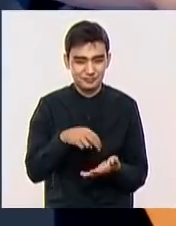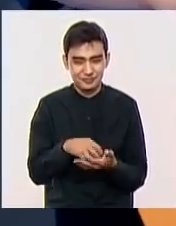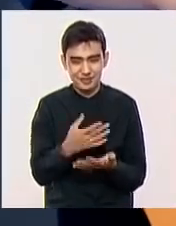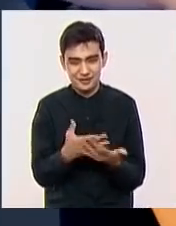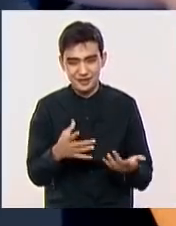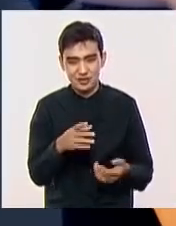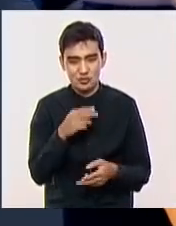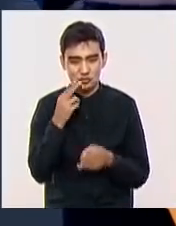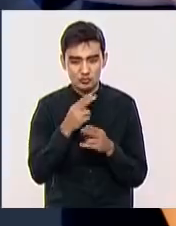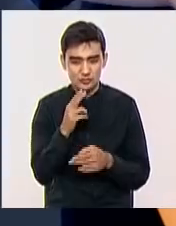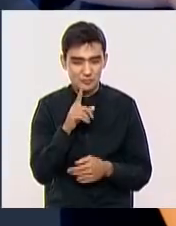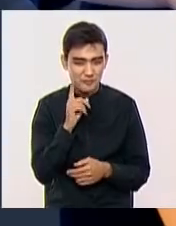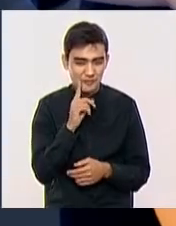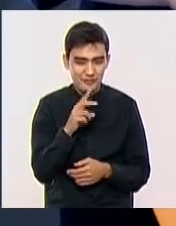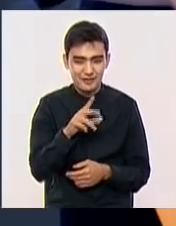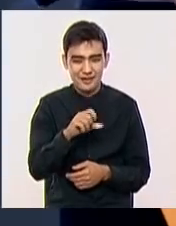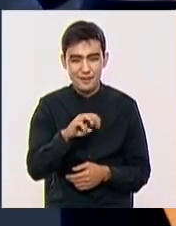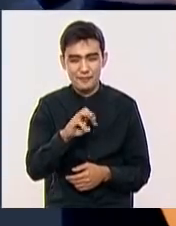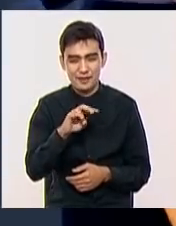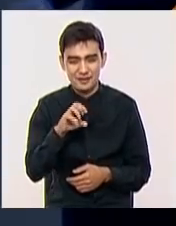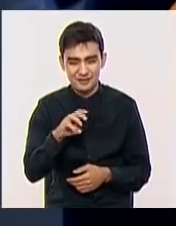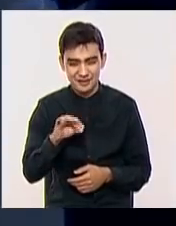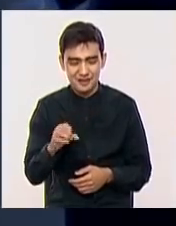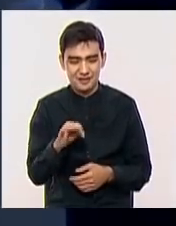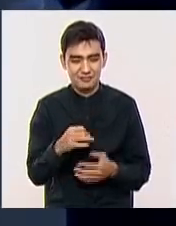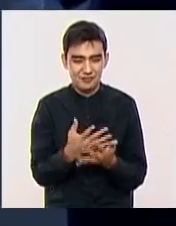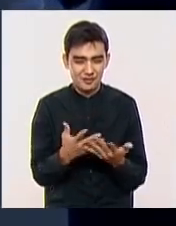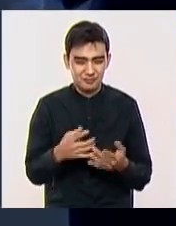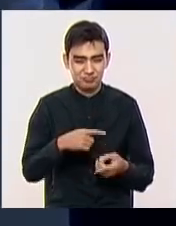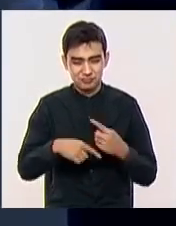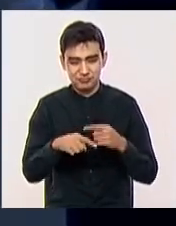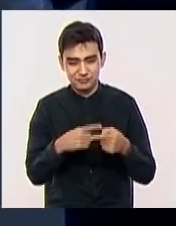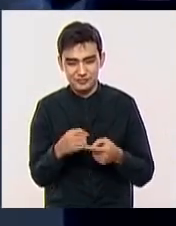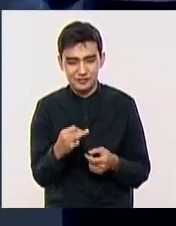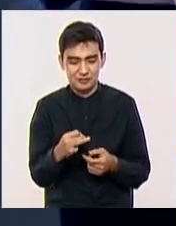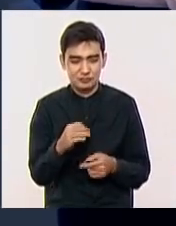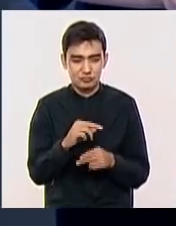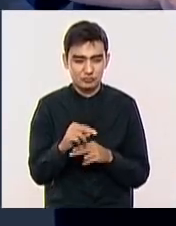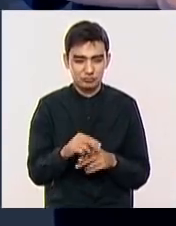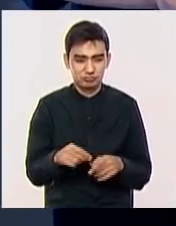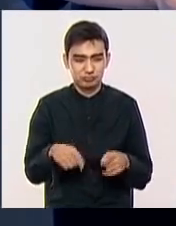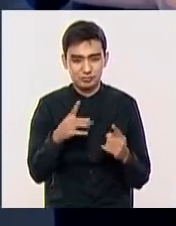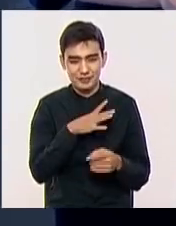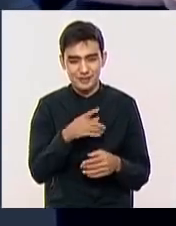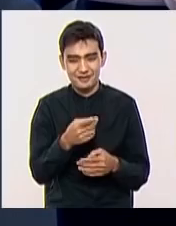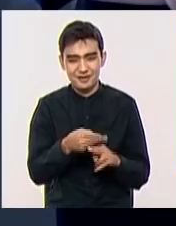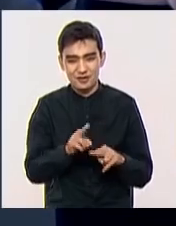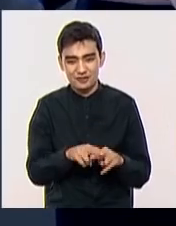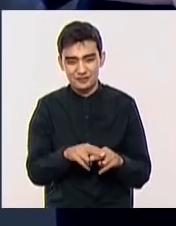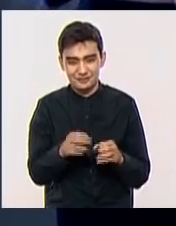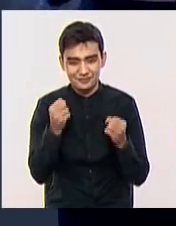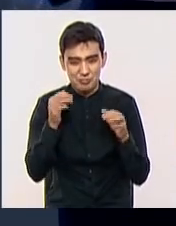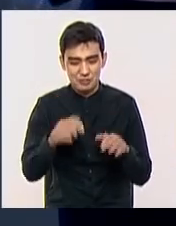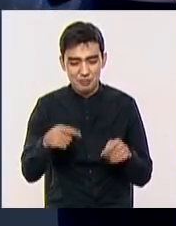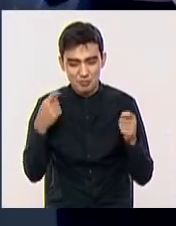журналистам родители юных гимнастов и акробатов. Здание, где много лет взращивали спортивные таланты, продали. С 1 октября секции для